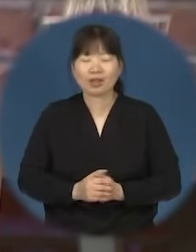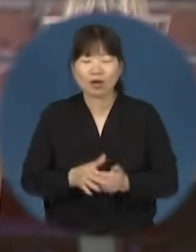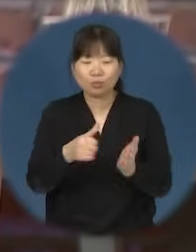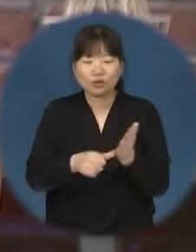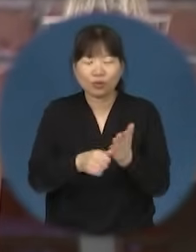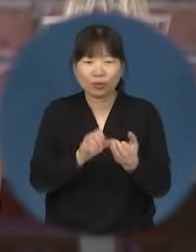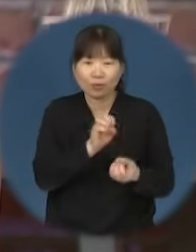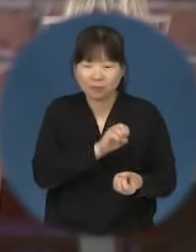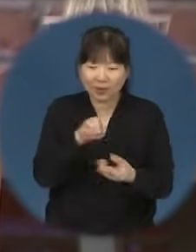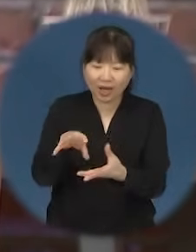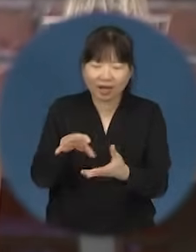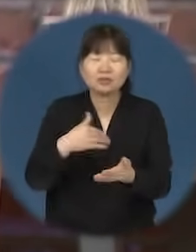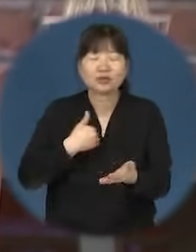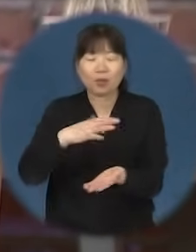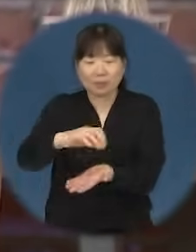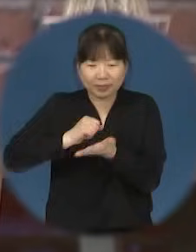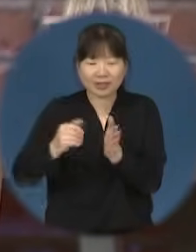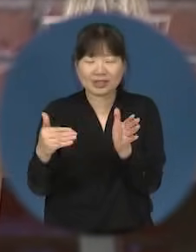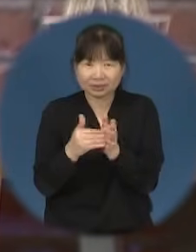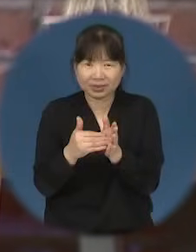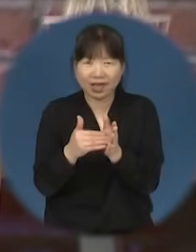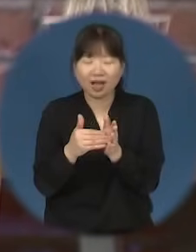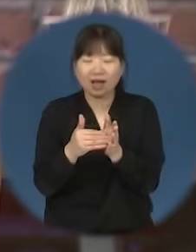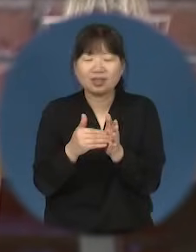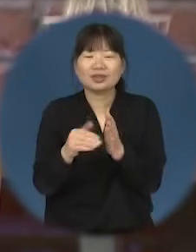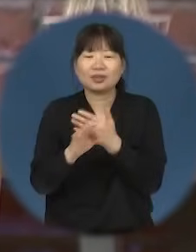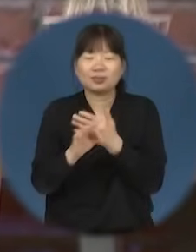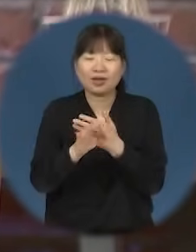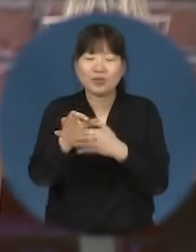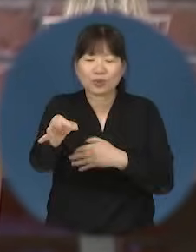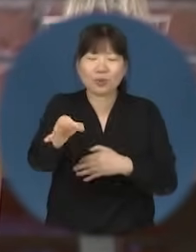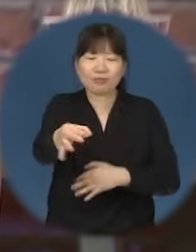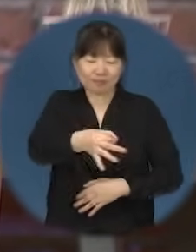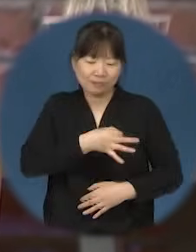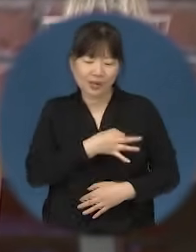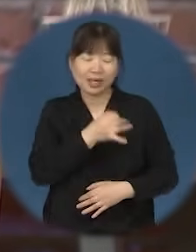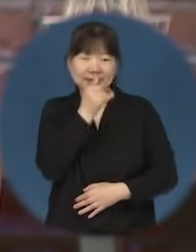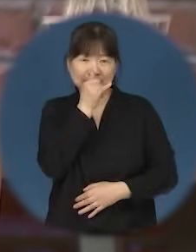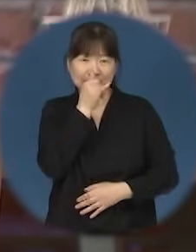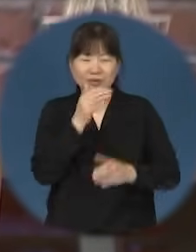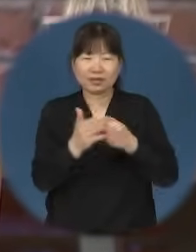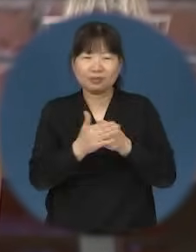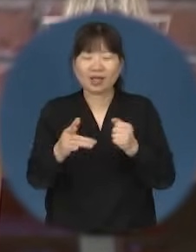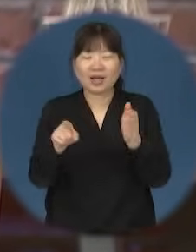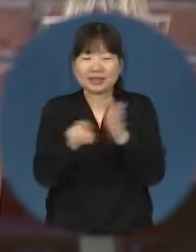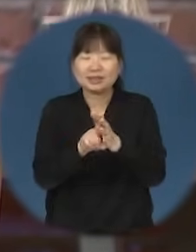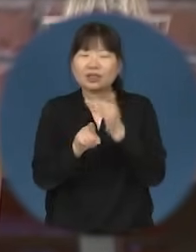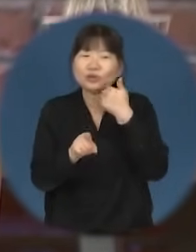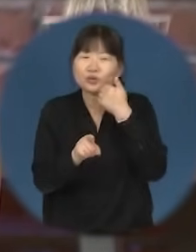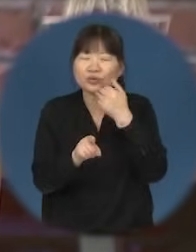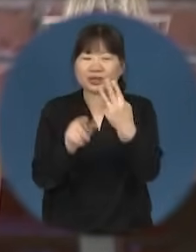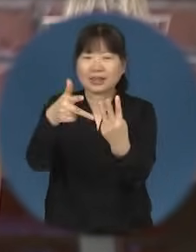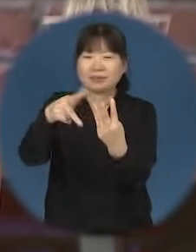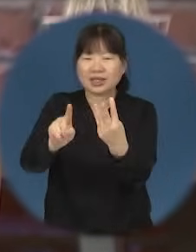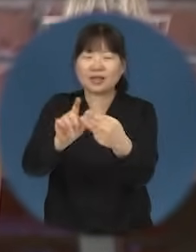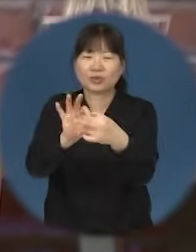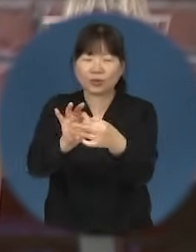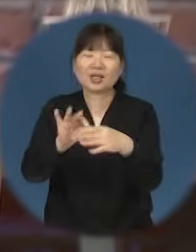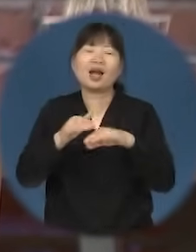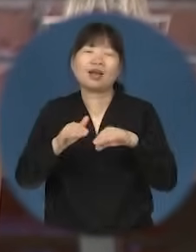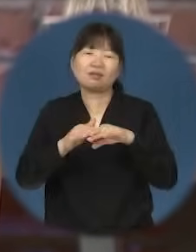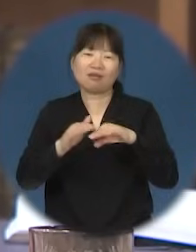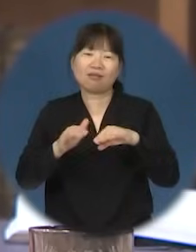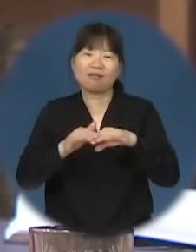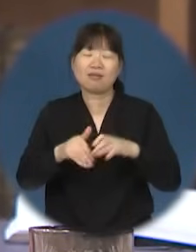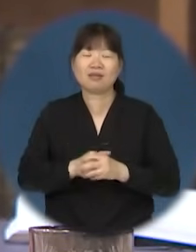물건을 보내면 아, 받았습니다 하고 그때서야 돈이 오잖아요. 예. 그러니까 이제 신뢰라는 거를 제3자를 통해서 그걸 해결한